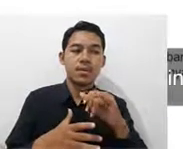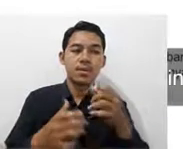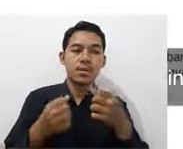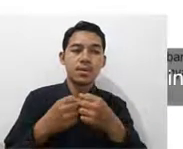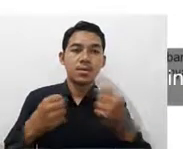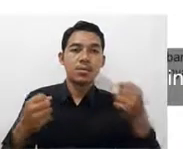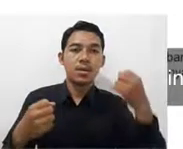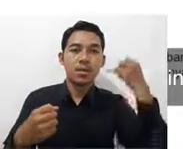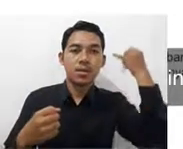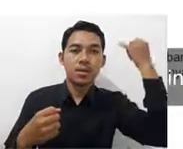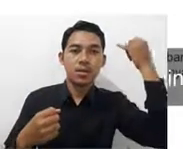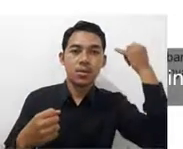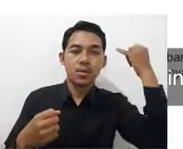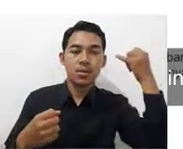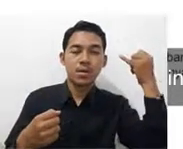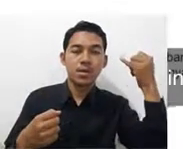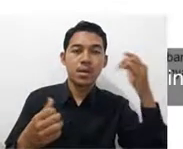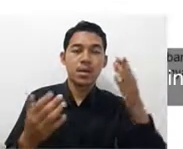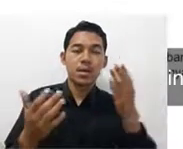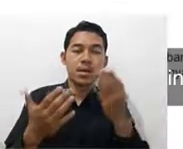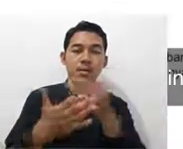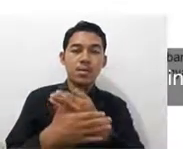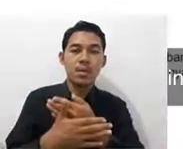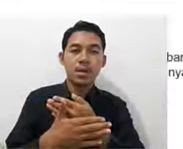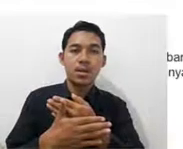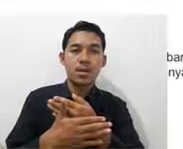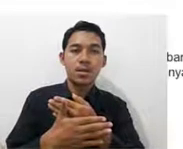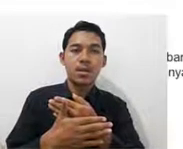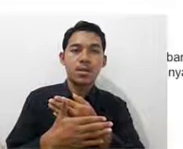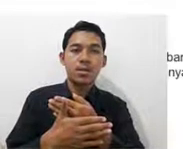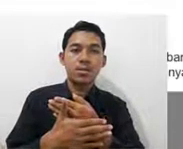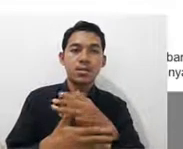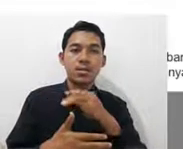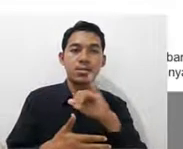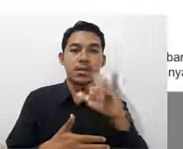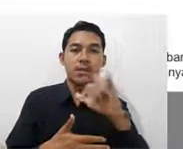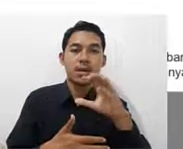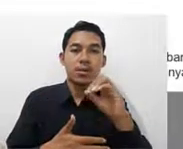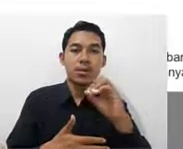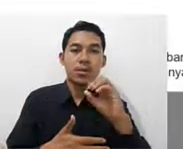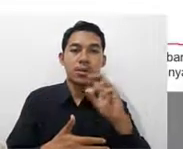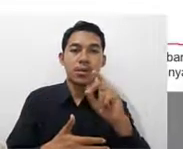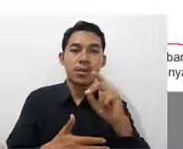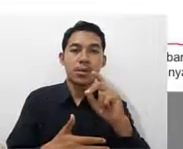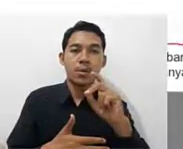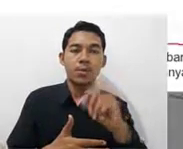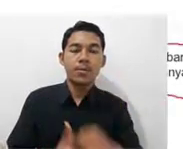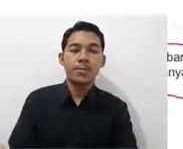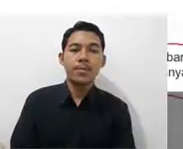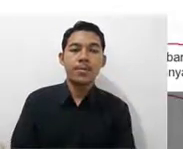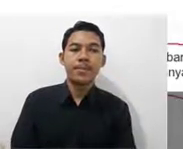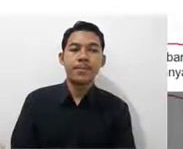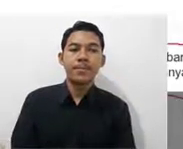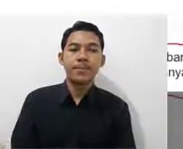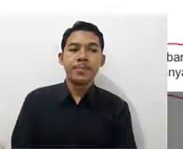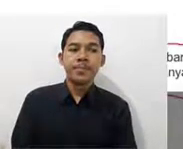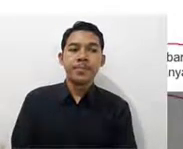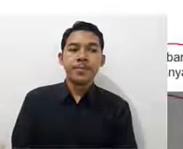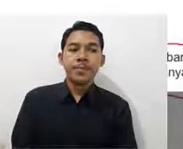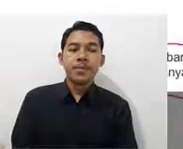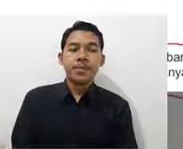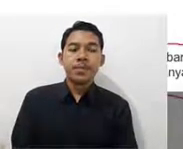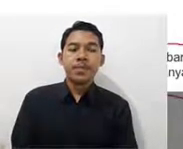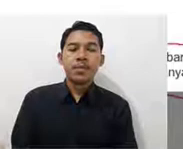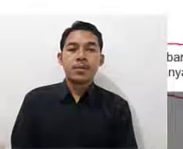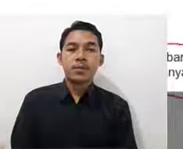ini outputnya kebalikan dari gerbang logika OR. Nah, ini saya lihat di sini. Dan